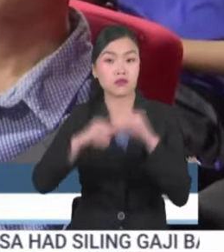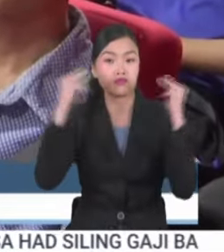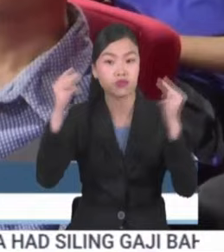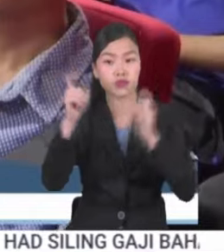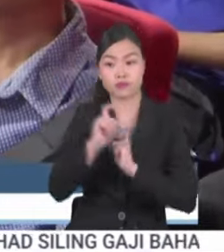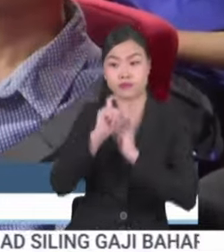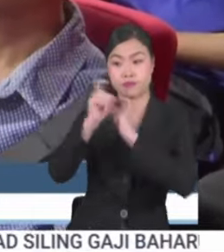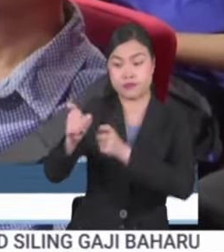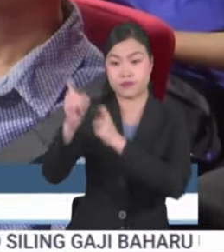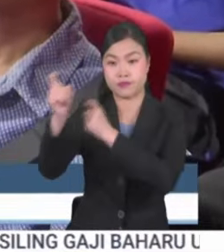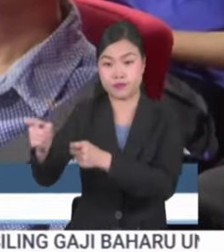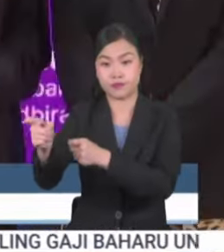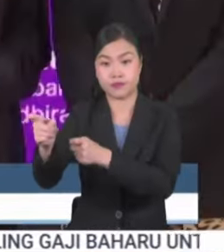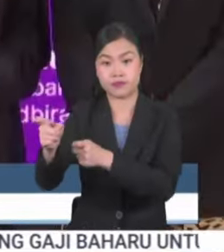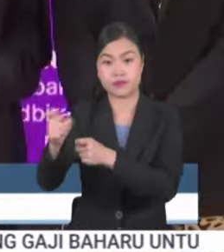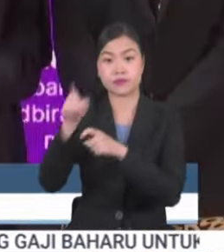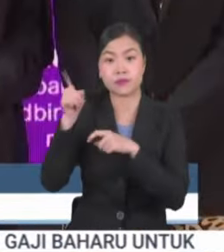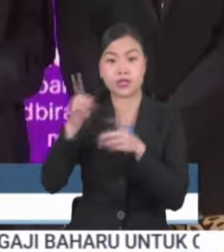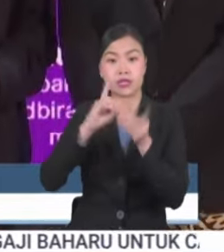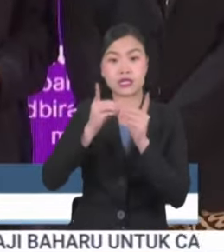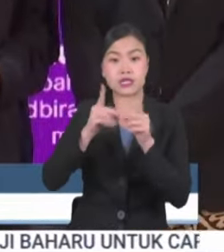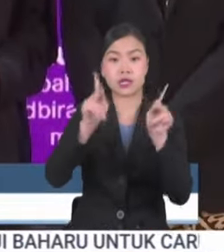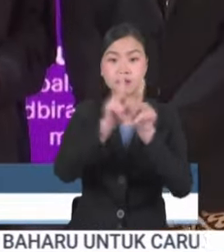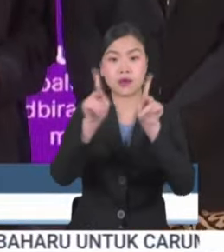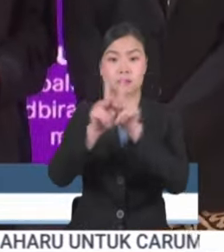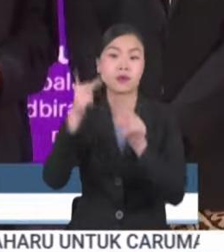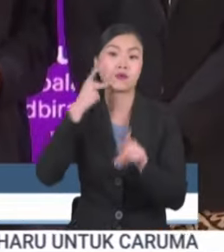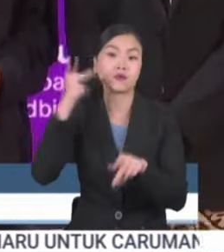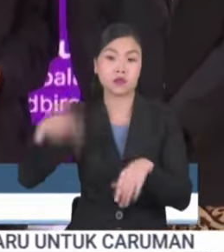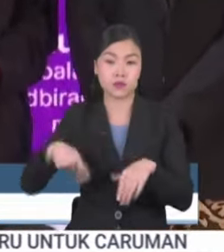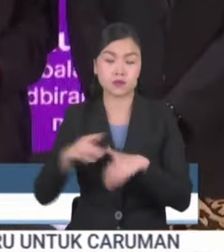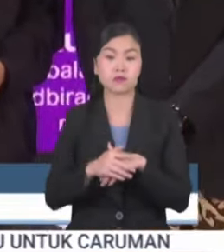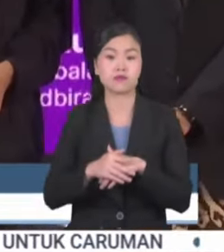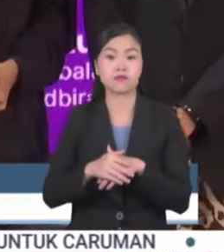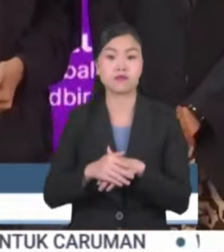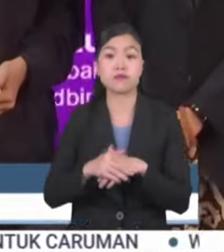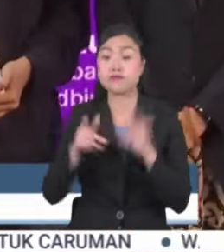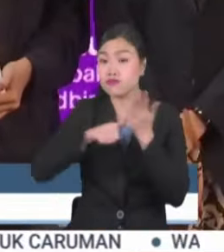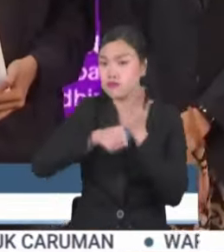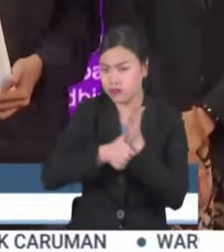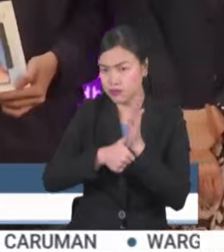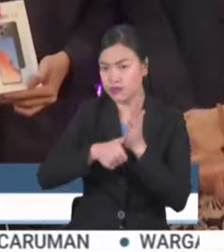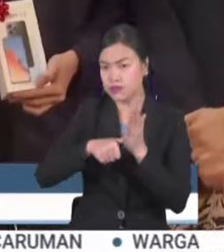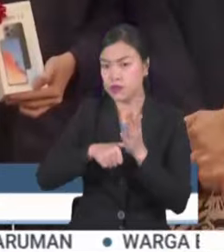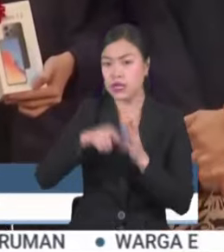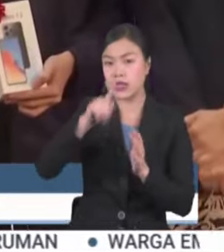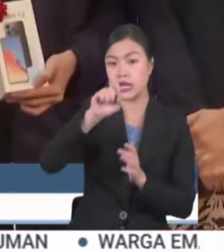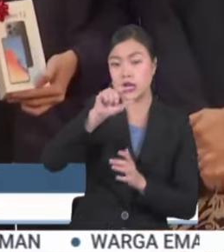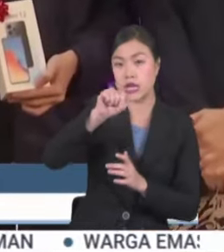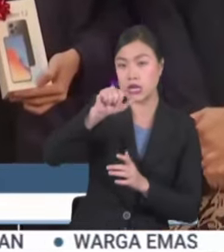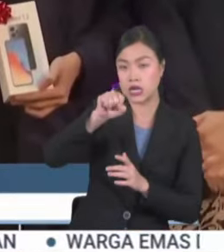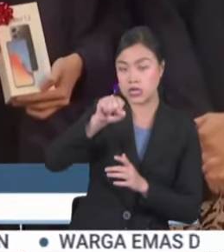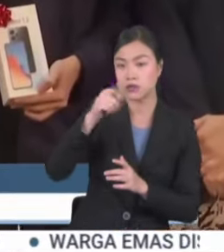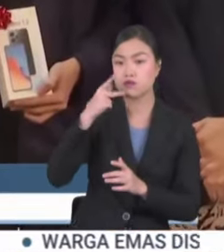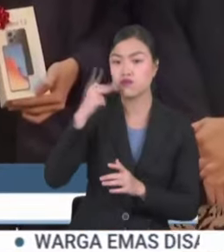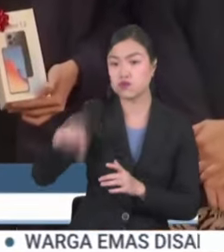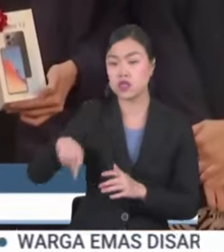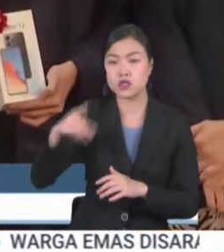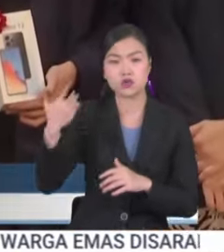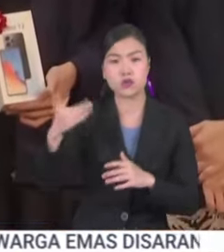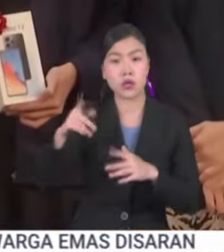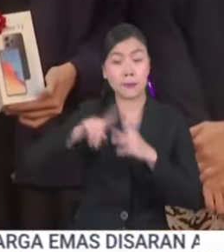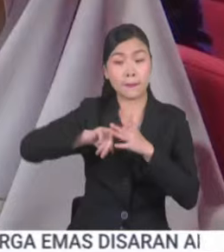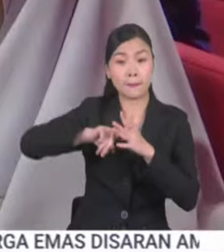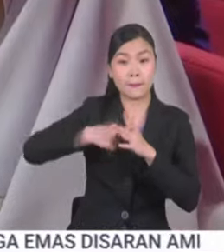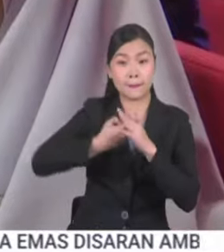hadiah Think Tinker Mini Lab di Digital Village di Kuching. Tegas Digital Village Nomad Lodge dijangka mula dibina awal tahun